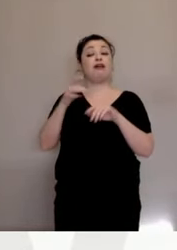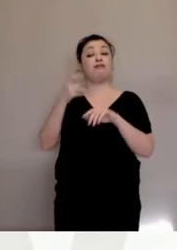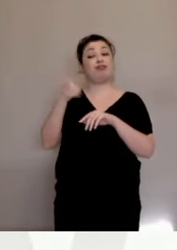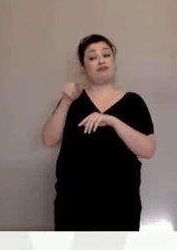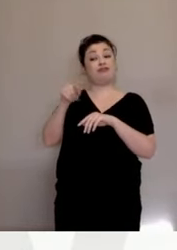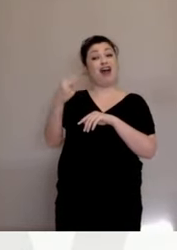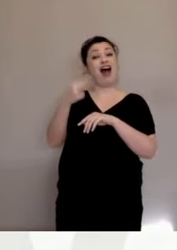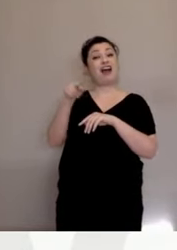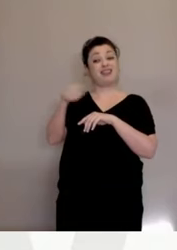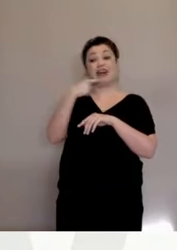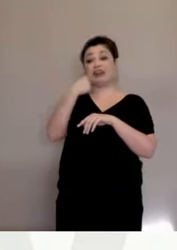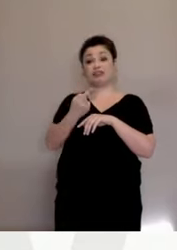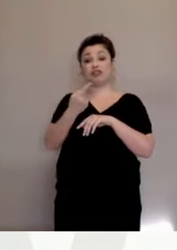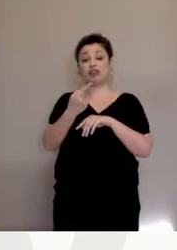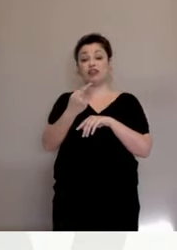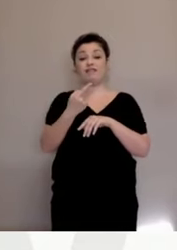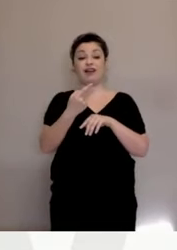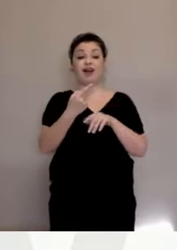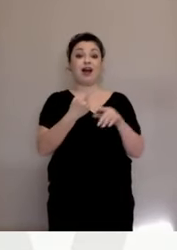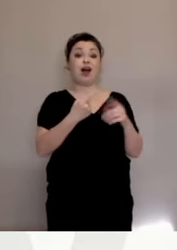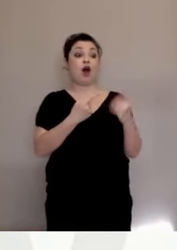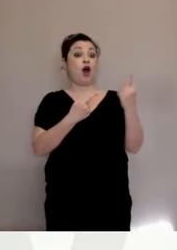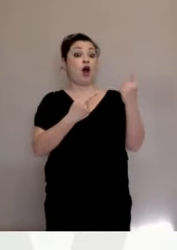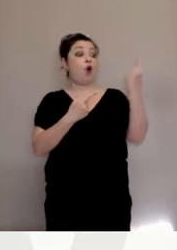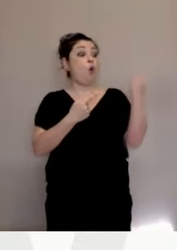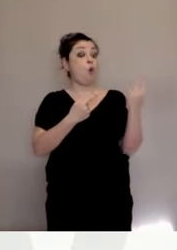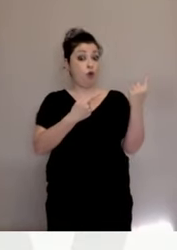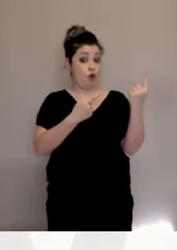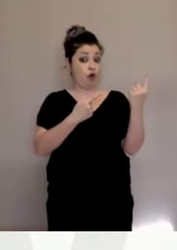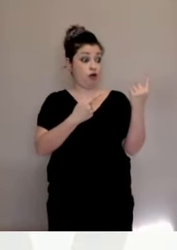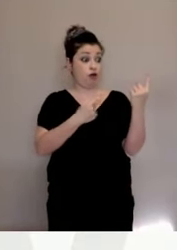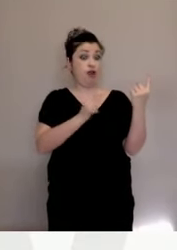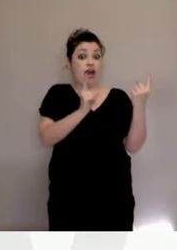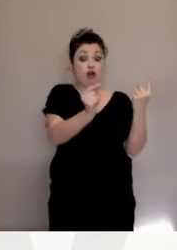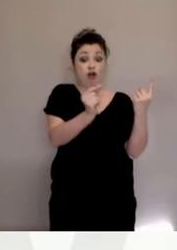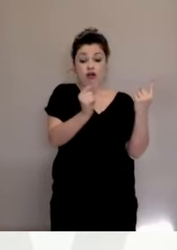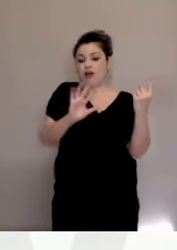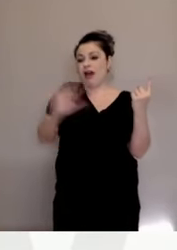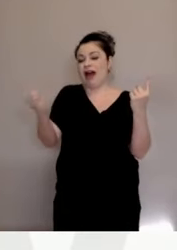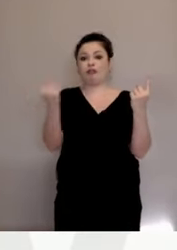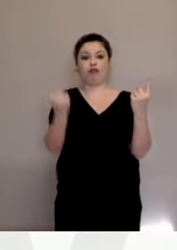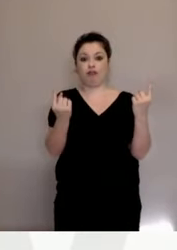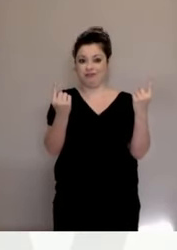diceva che il Dasein è mit-Dasein, vuol dire